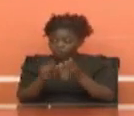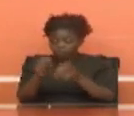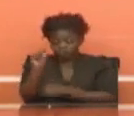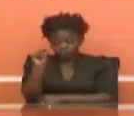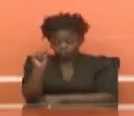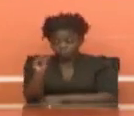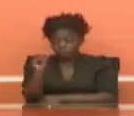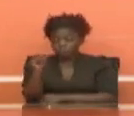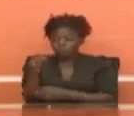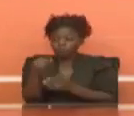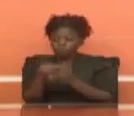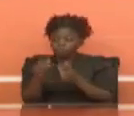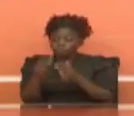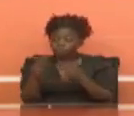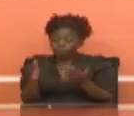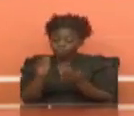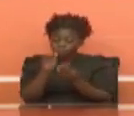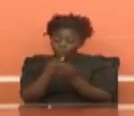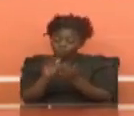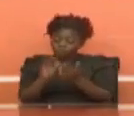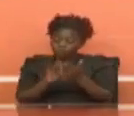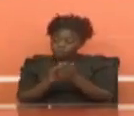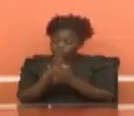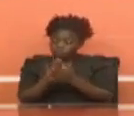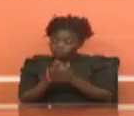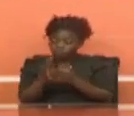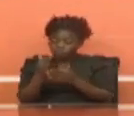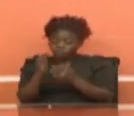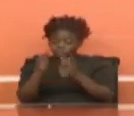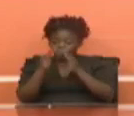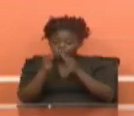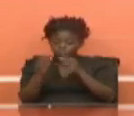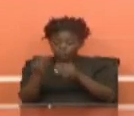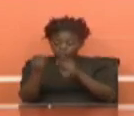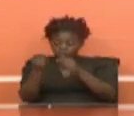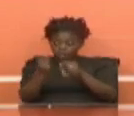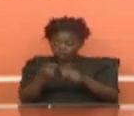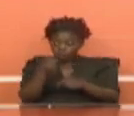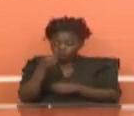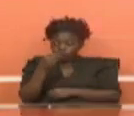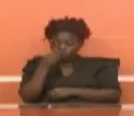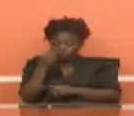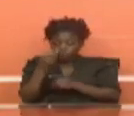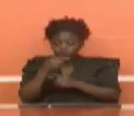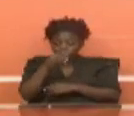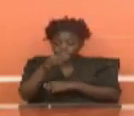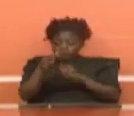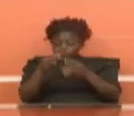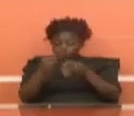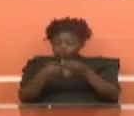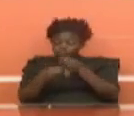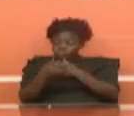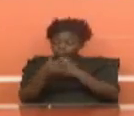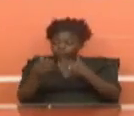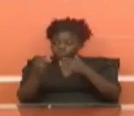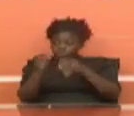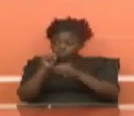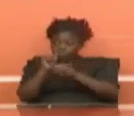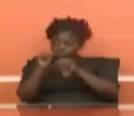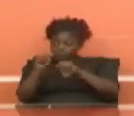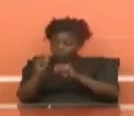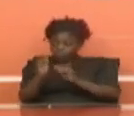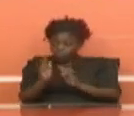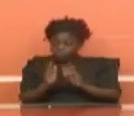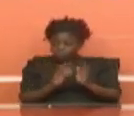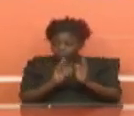akatonotono sinakindi okkekkereza ku nsaasaanya ey'awaka nga weerimira byoli awakawo ne ku dduuka lyo wennyini awo w'okolera osobola bulinnyo